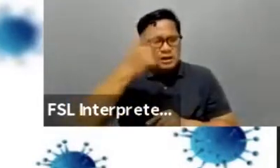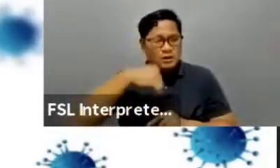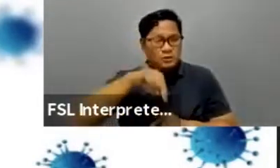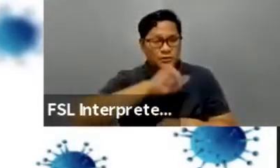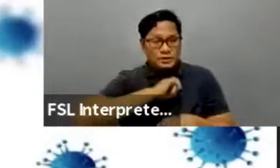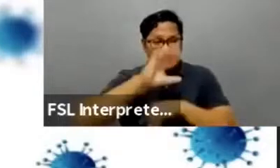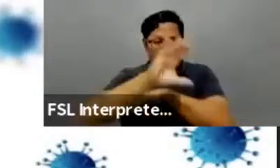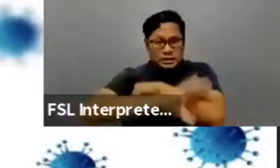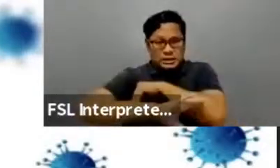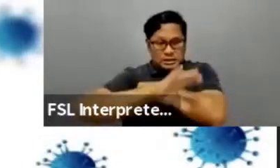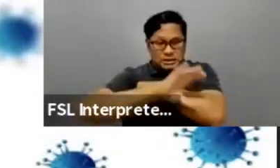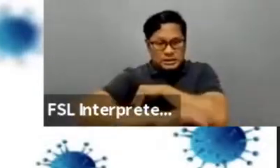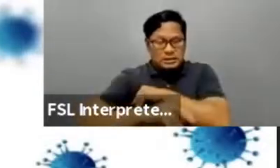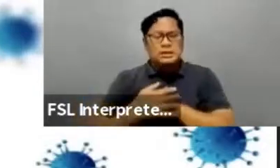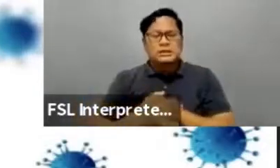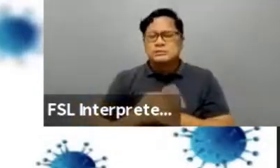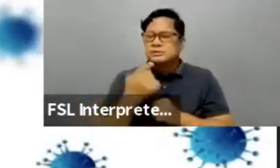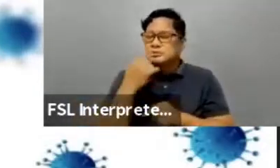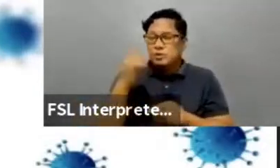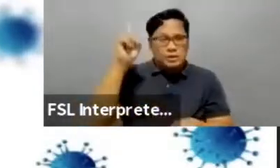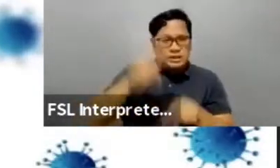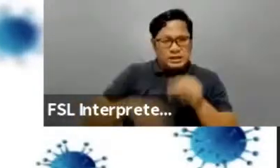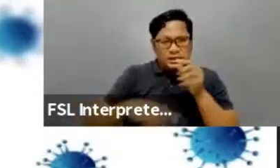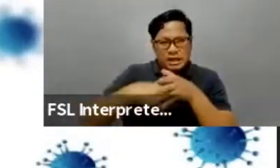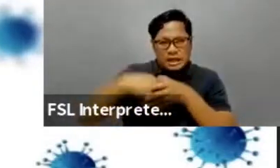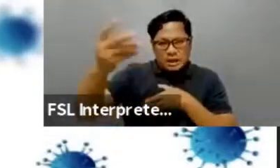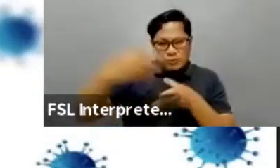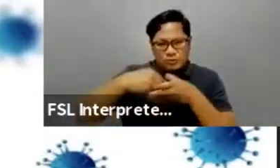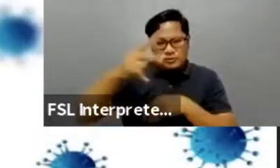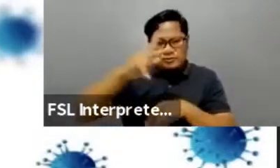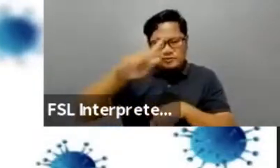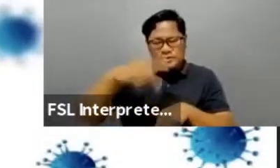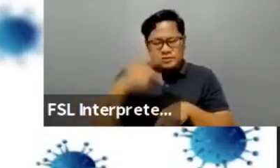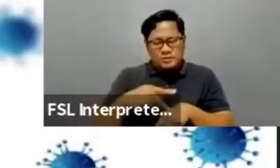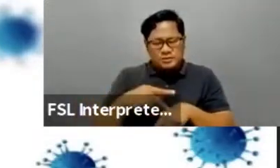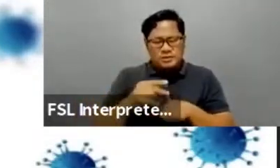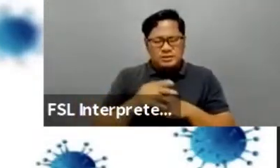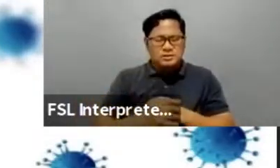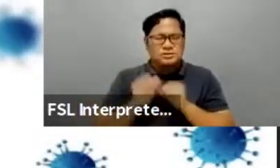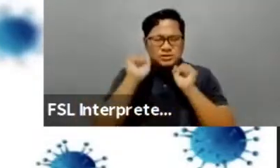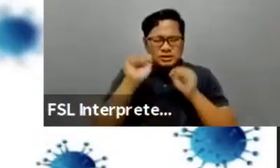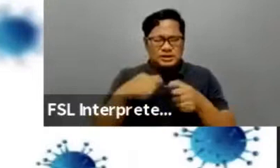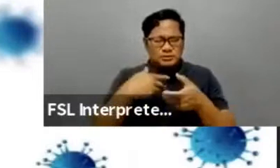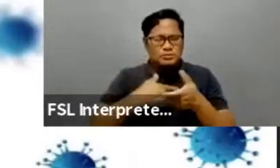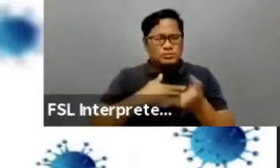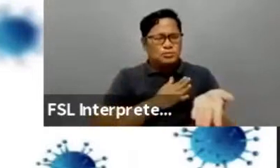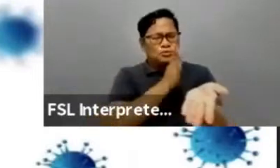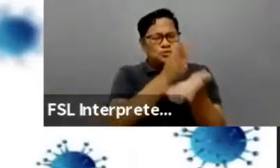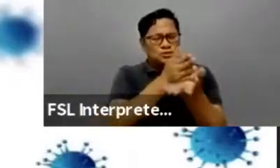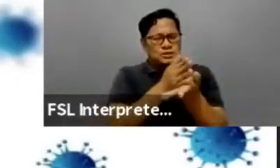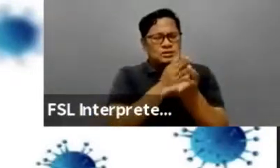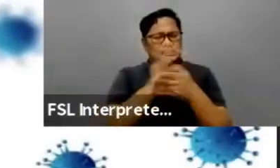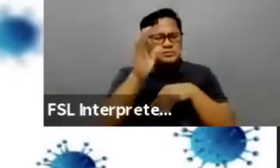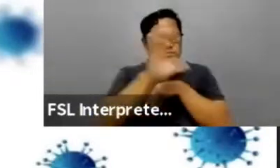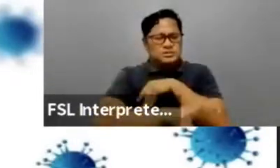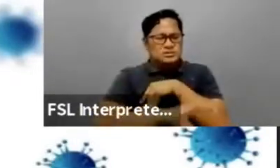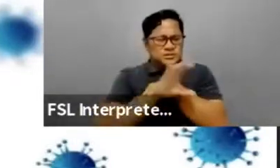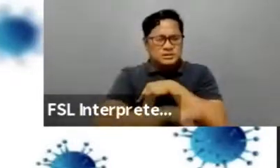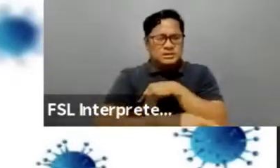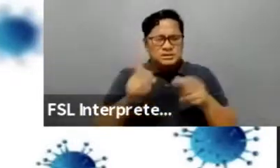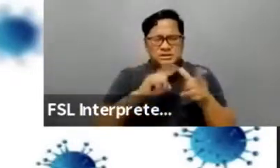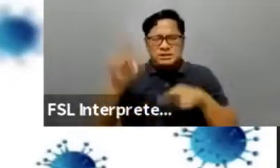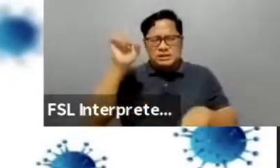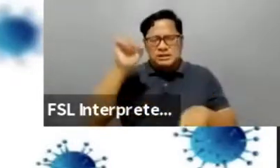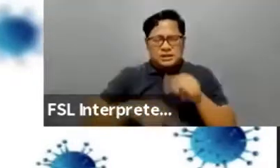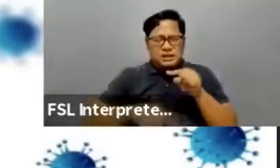bansa at hindi pwedeng makalabas ang mga Pilipino para pumunta sa ibang bansa at hindi rin naman pwedeng pumasok